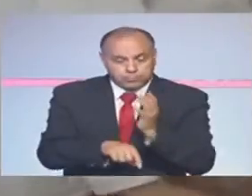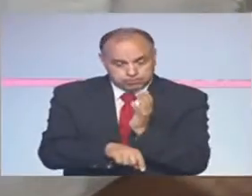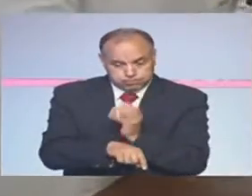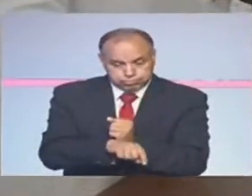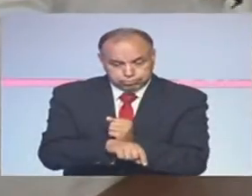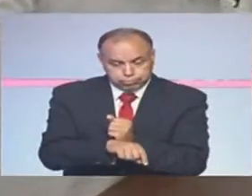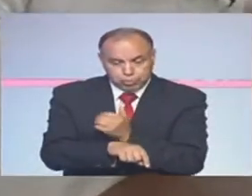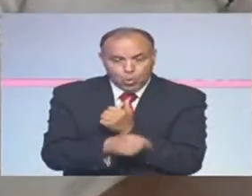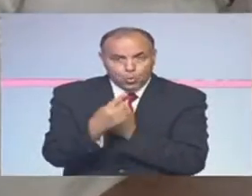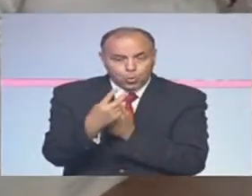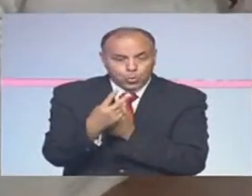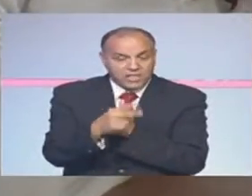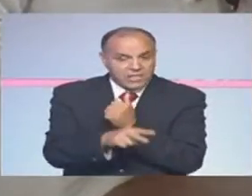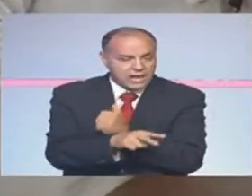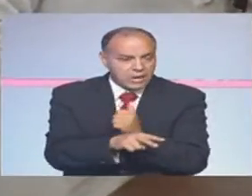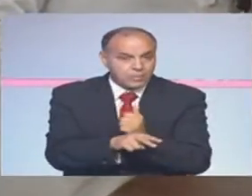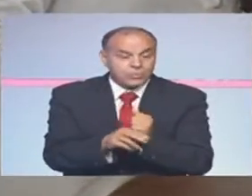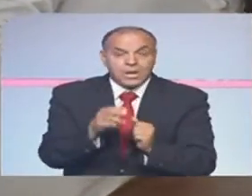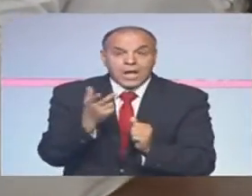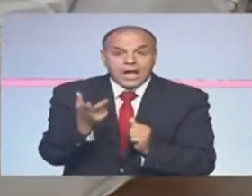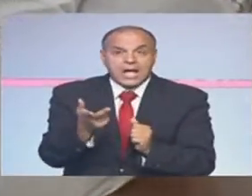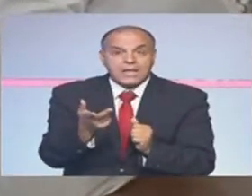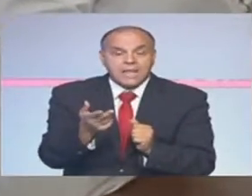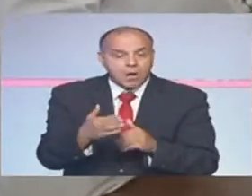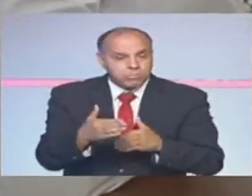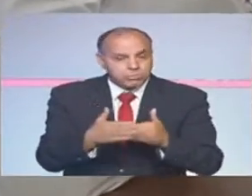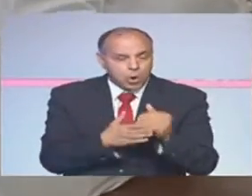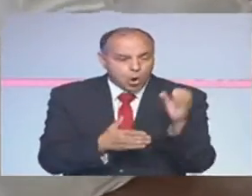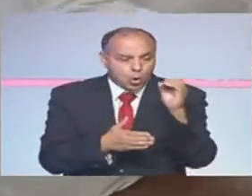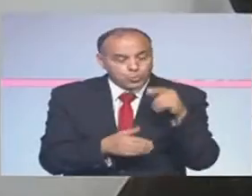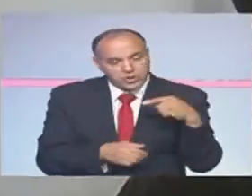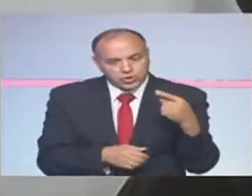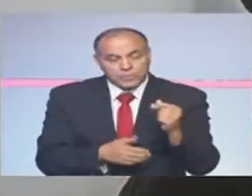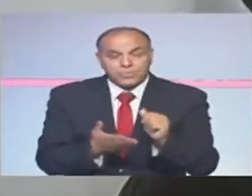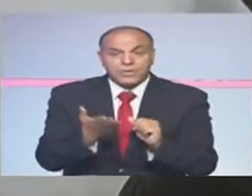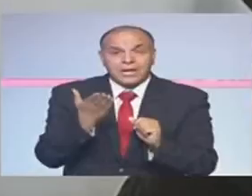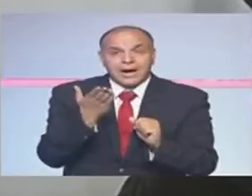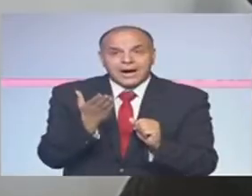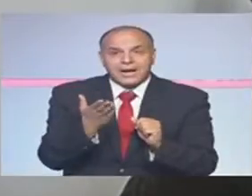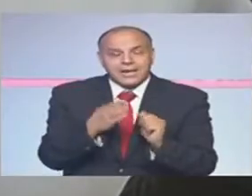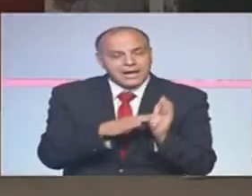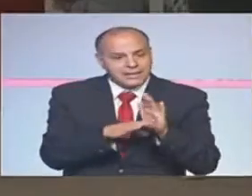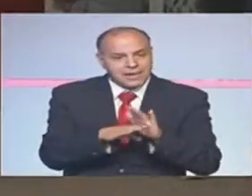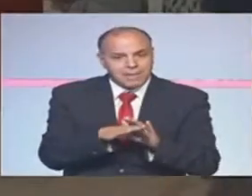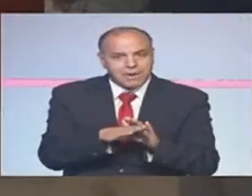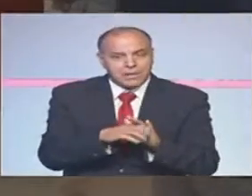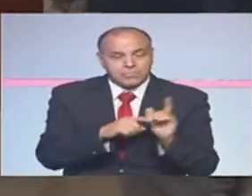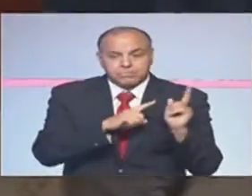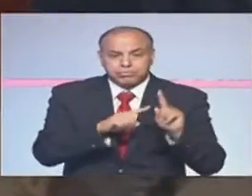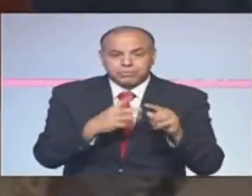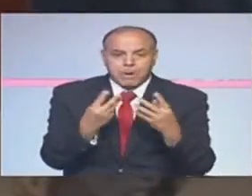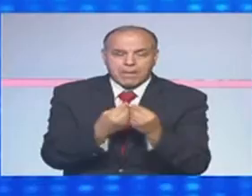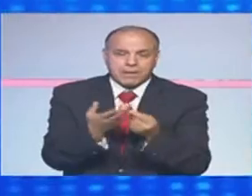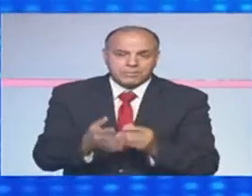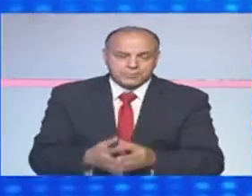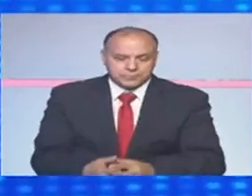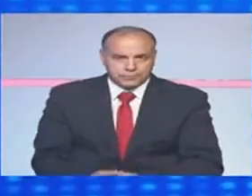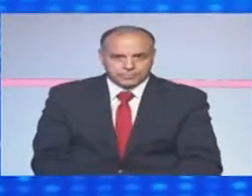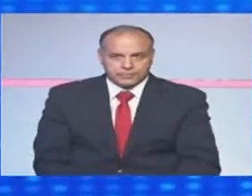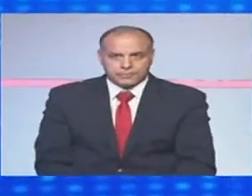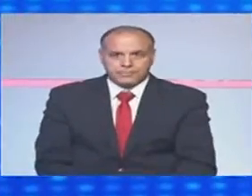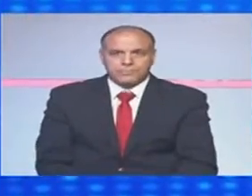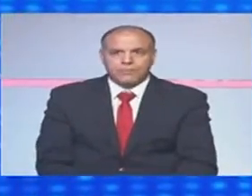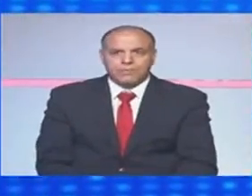التلقيح الاولى والثانيه الى حدود اكتوبر القادم الجماعيه في